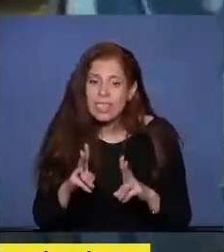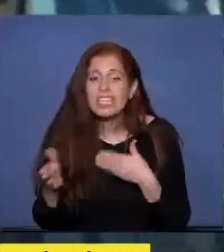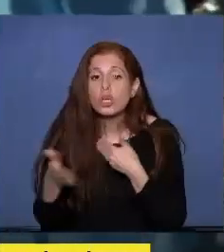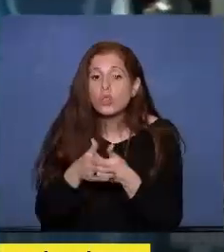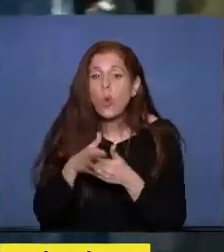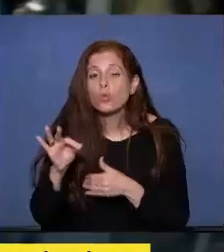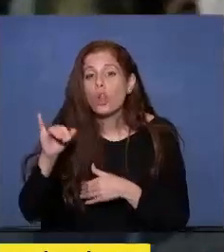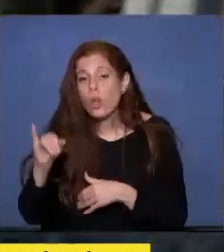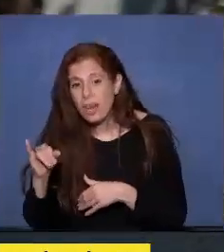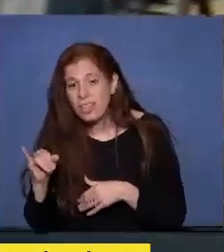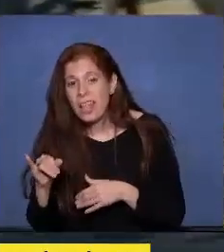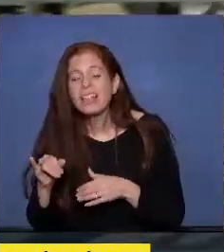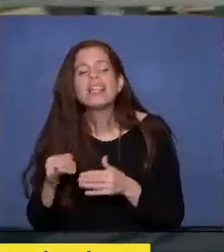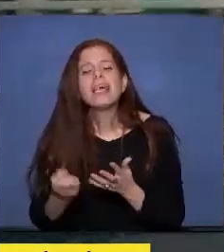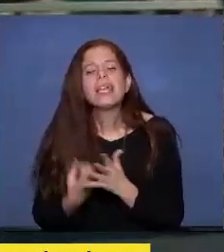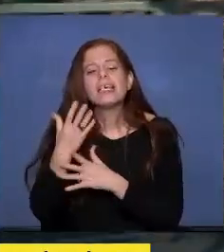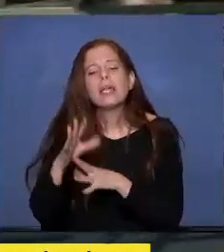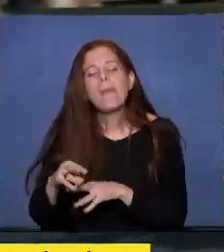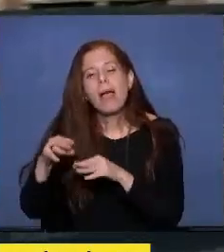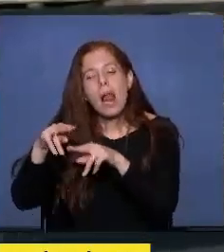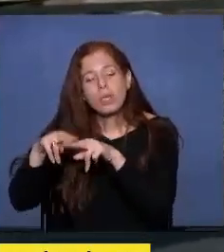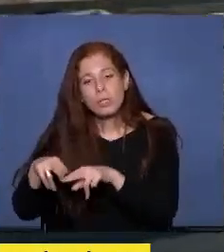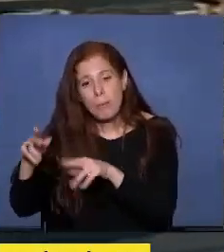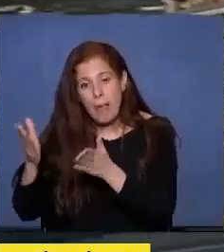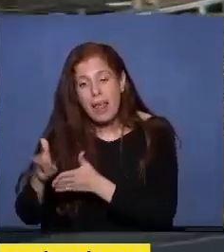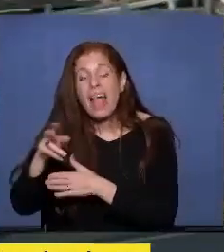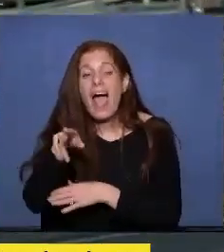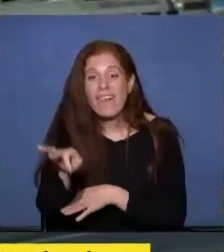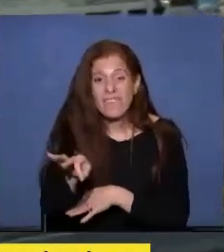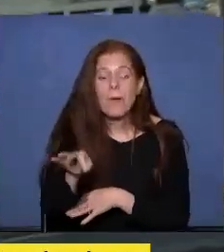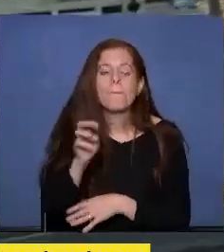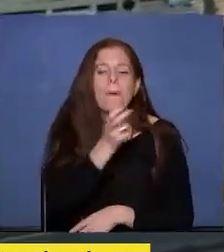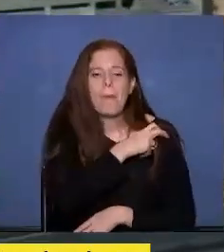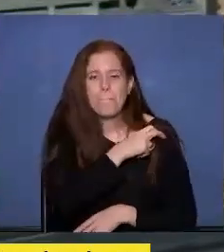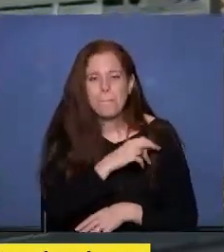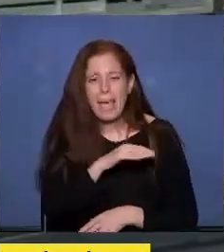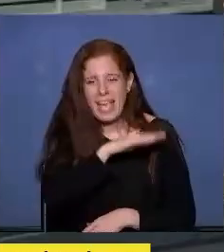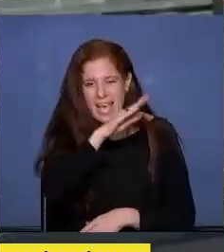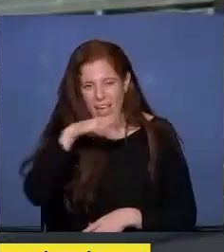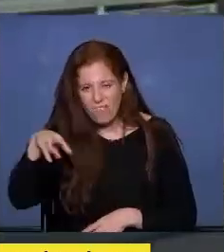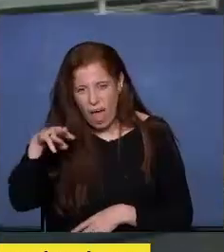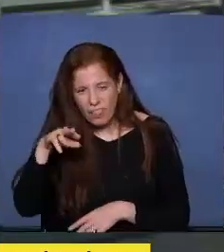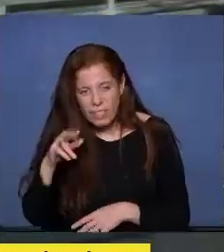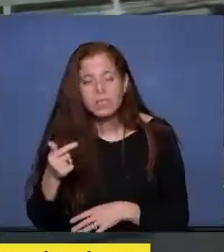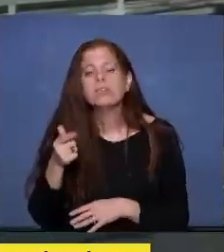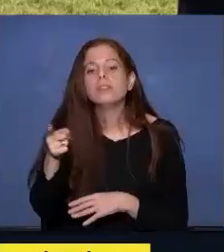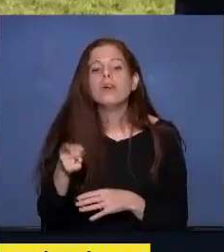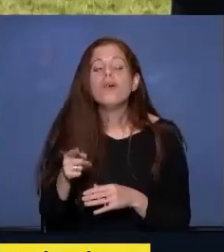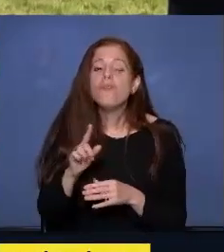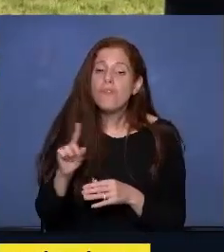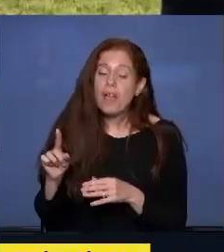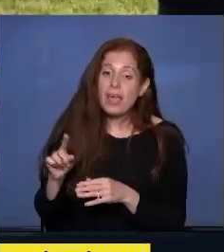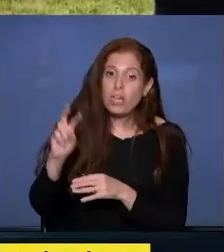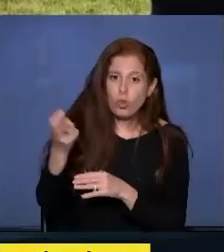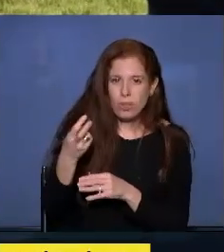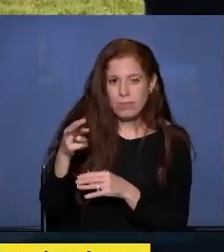הקימה גן לשורדי הקיבוצים באילת, אחיו ממם בגבעתי, אחד הצעירים שהתגייסו לבנות אוהלים, משרת במקביל במילואים,